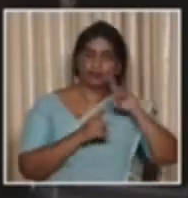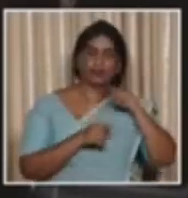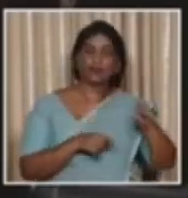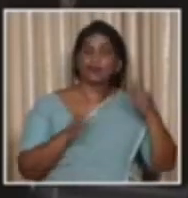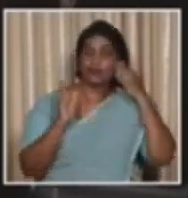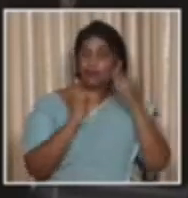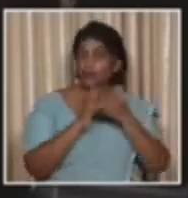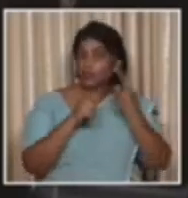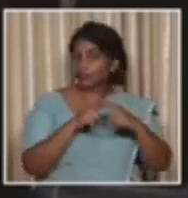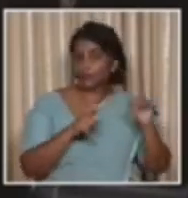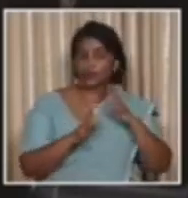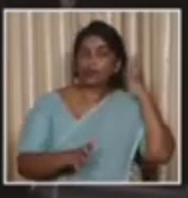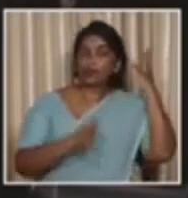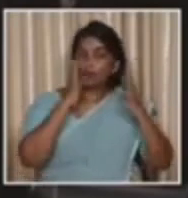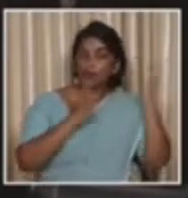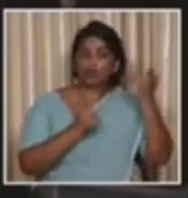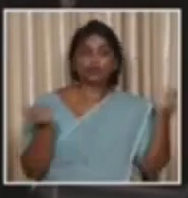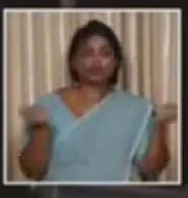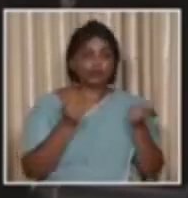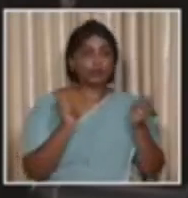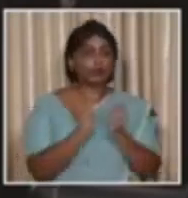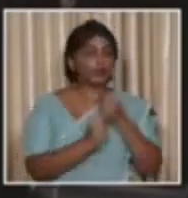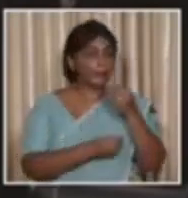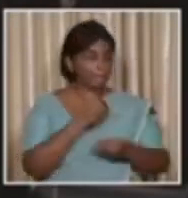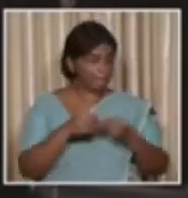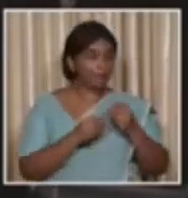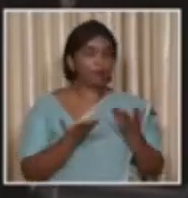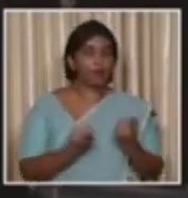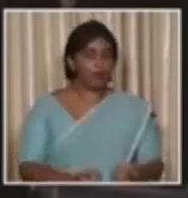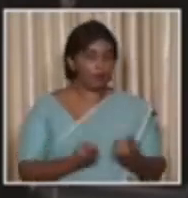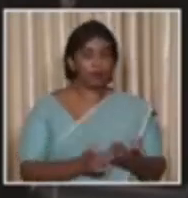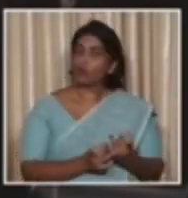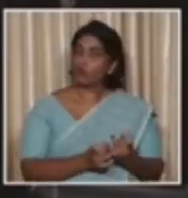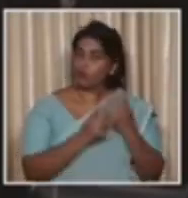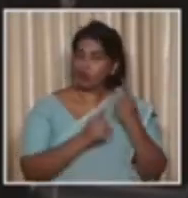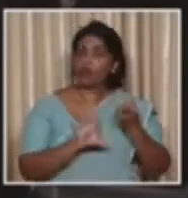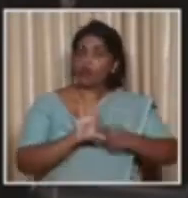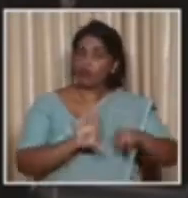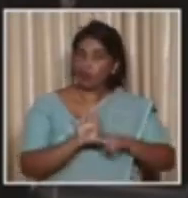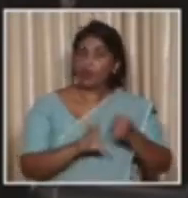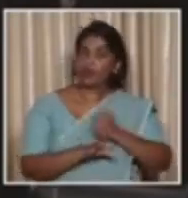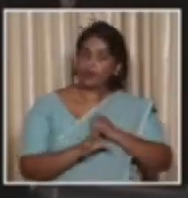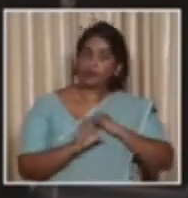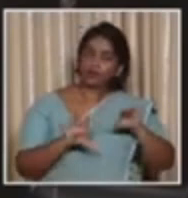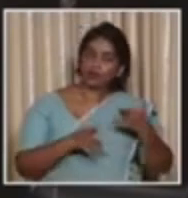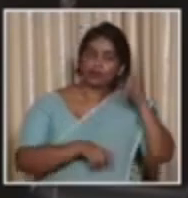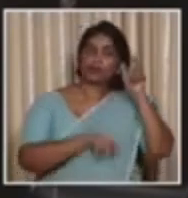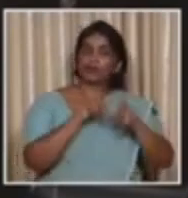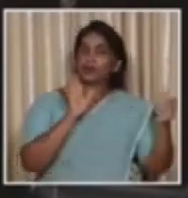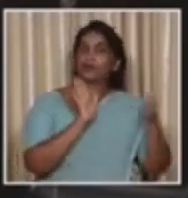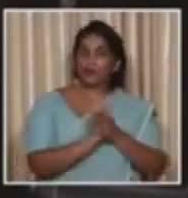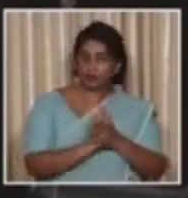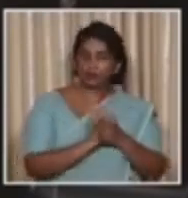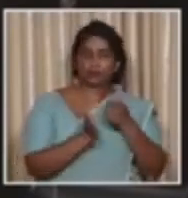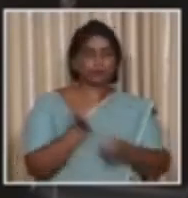ක්ෂේත්‍රයේ විතරක් නෙවෙයි ලෝකයේ වෙළඳ පොලේ, ශ්‍රම වෙළඳ පොලේ අවශ්‍යතාවයට අනුව පුහුණු කරන්න කැමති ඕනෑම පාර්ශවයක් සමඟ